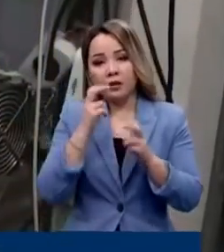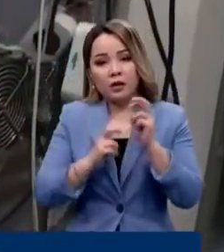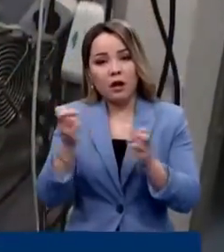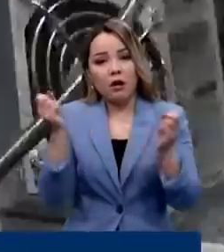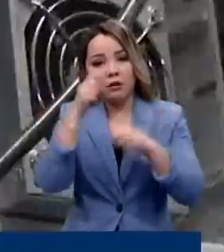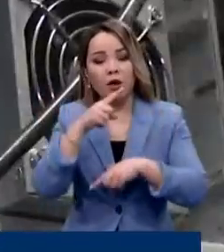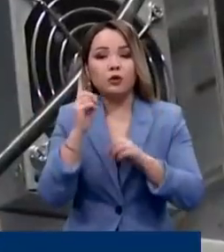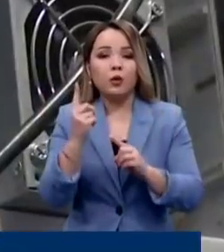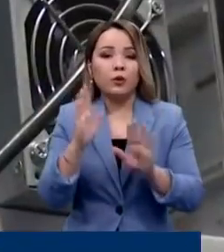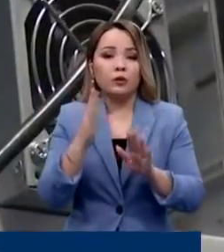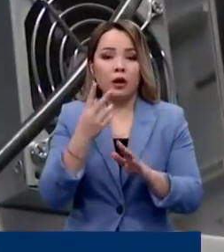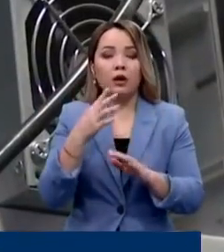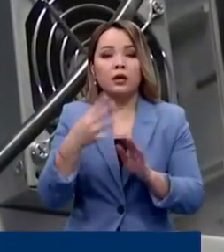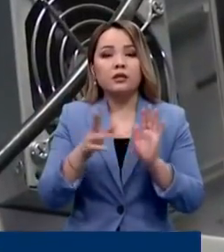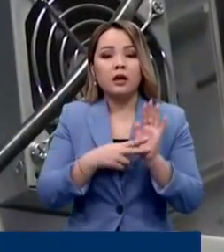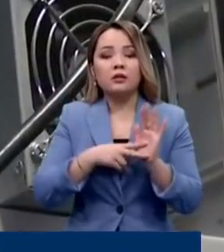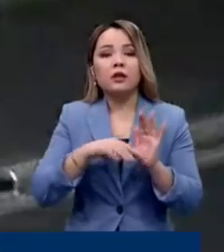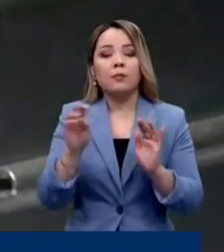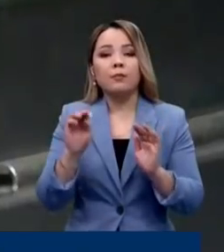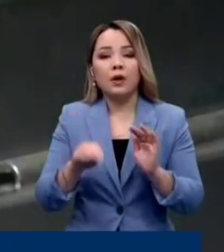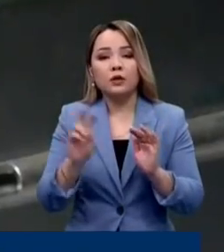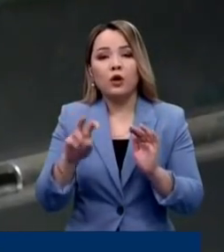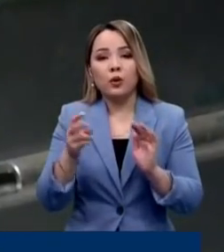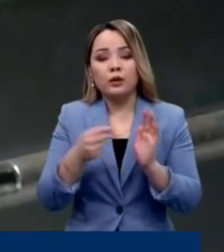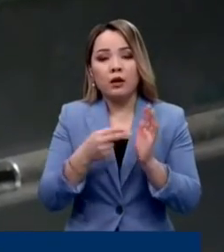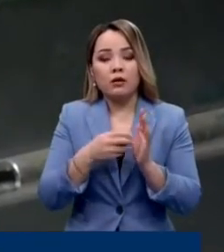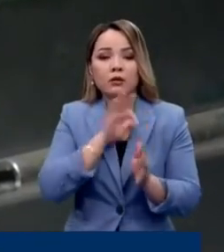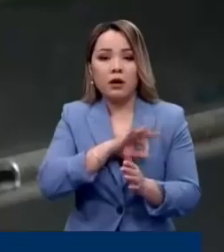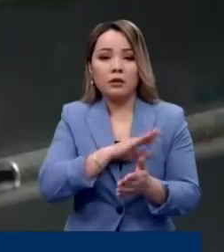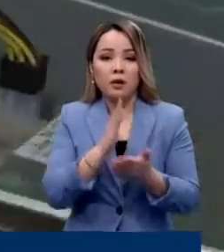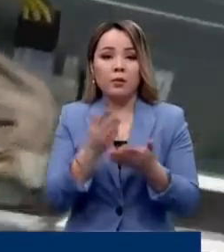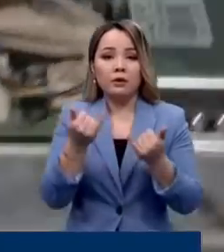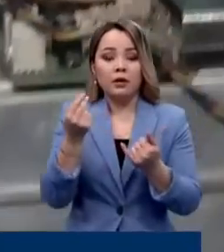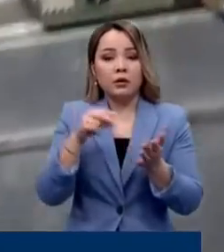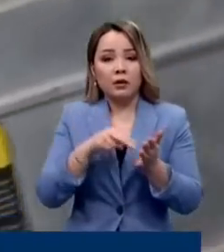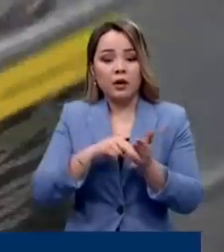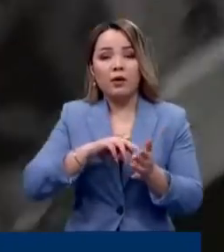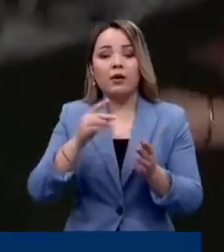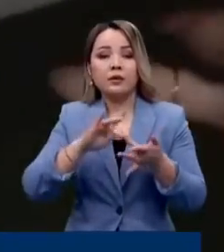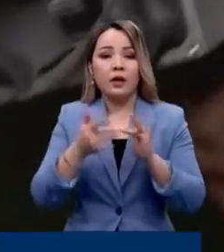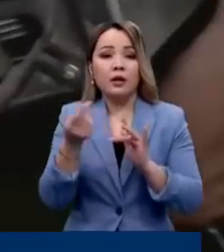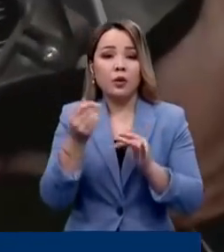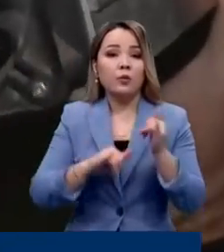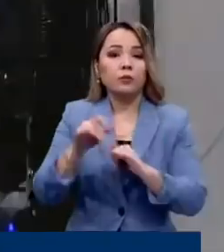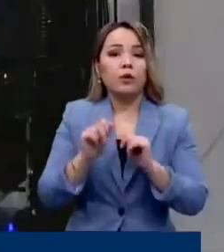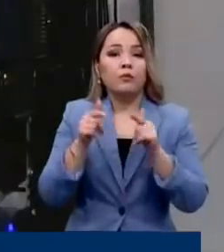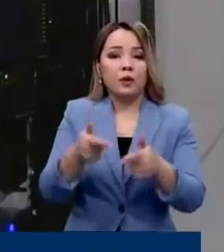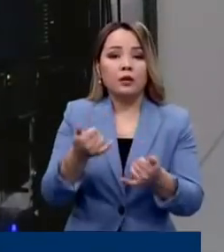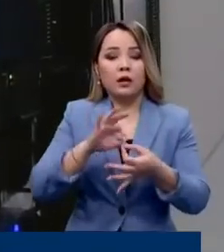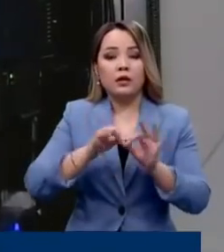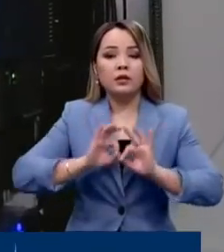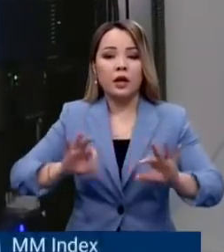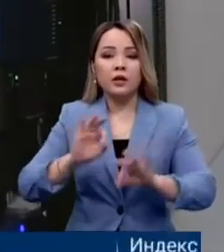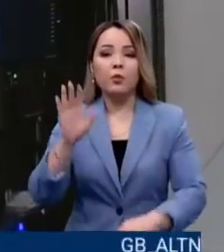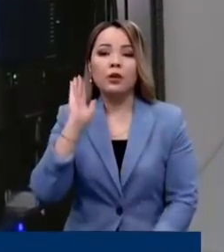ай сайын 48 мың ақш долларын тауып отырған. Криптокеншілерден тәркіленген миллиардтардың қайда кетіп жатқанын мен